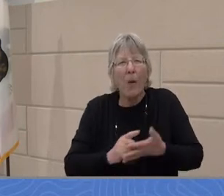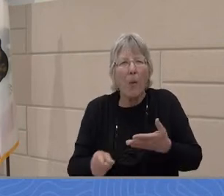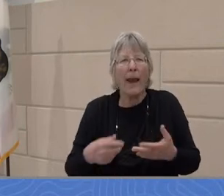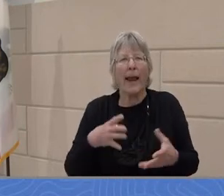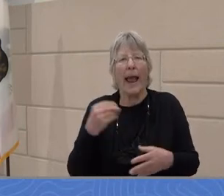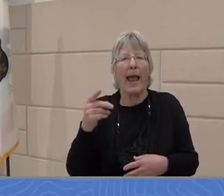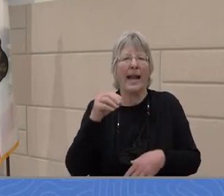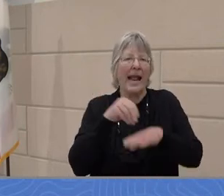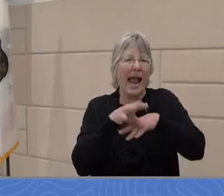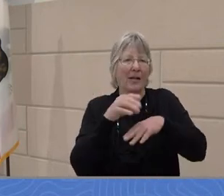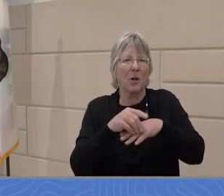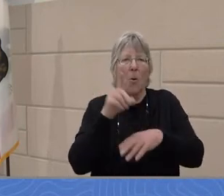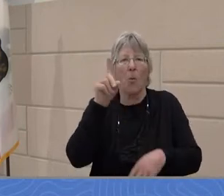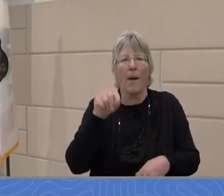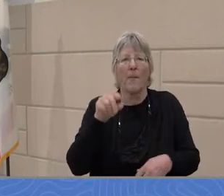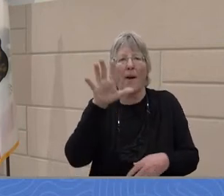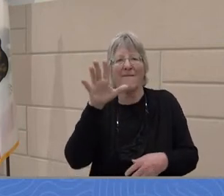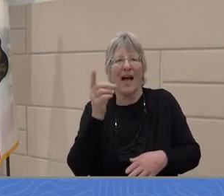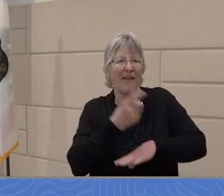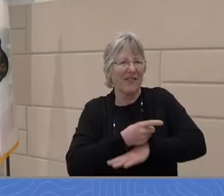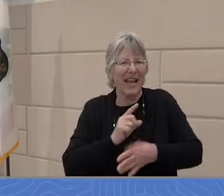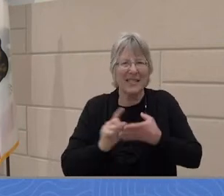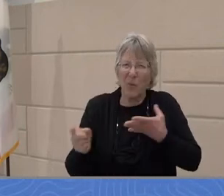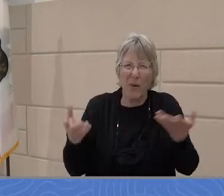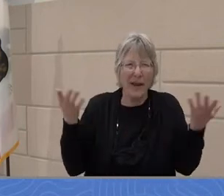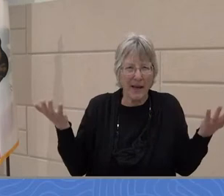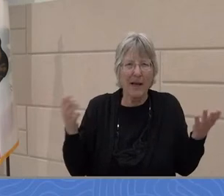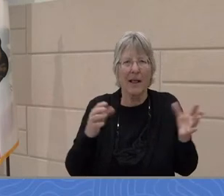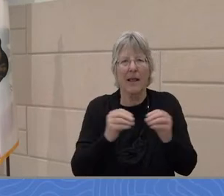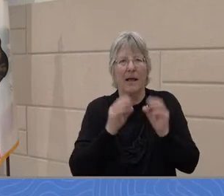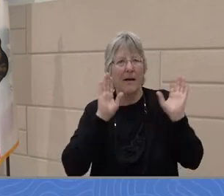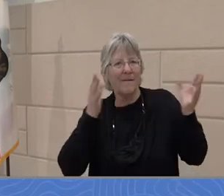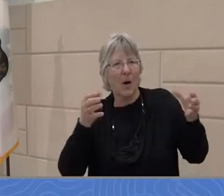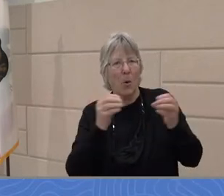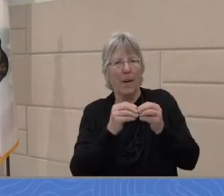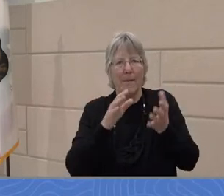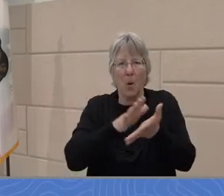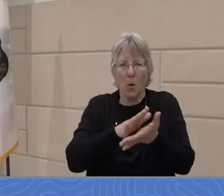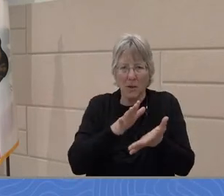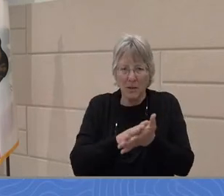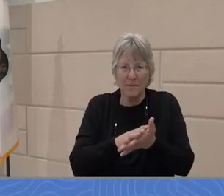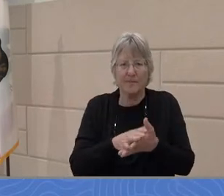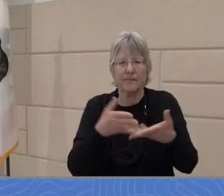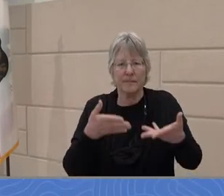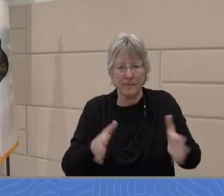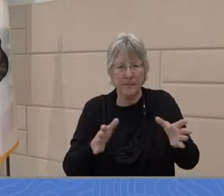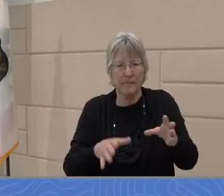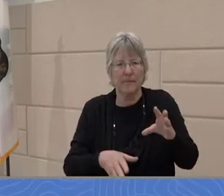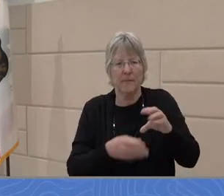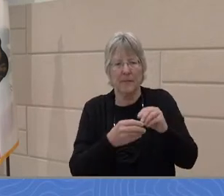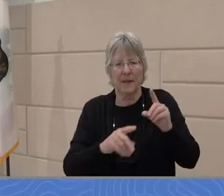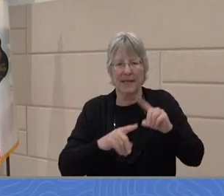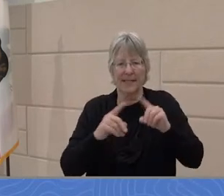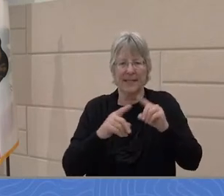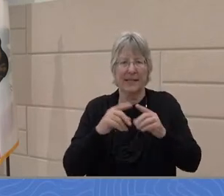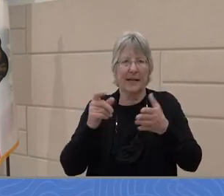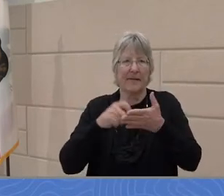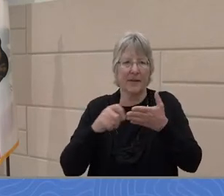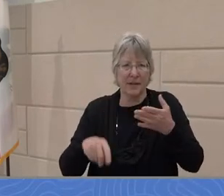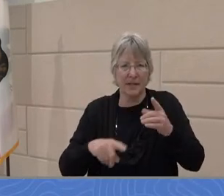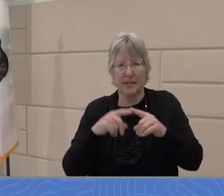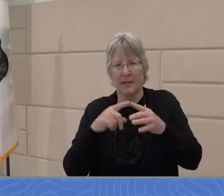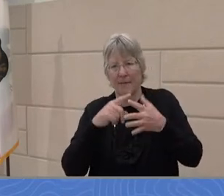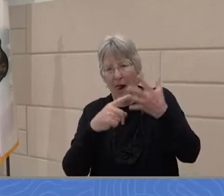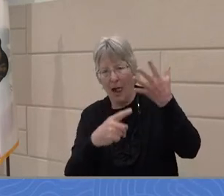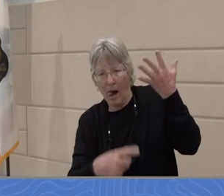លានៅបឋាយិកានៅតាមសាលារៀននីមួយៗដើម្បីពួកគាត់បានមើលការខុស